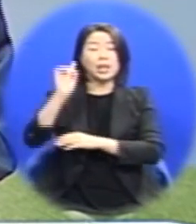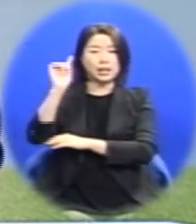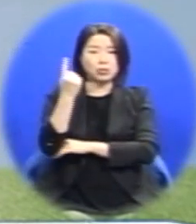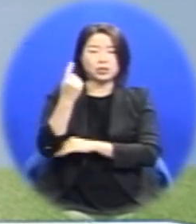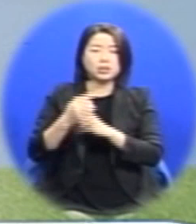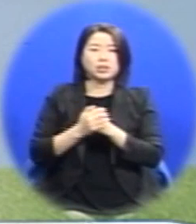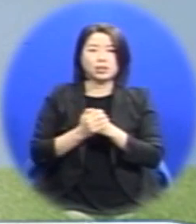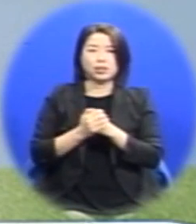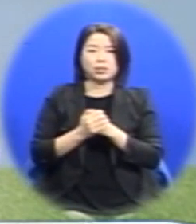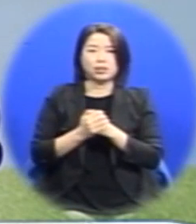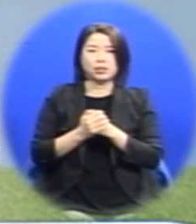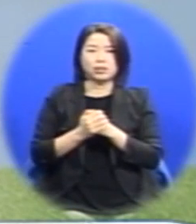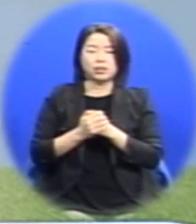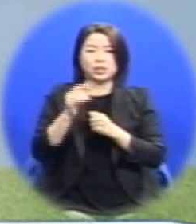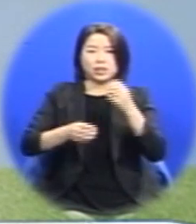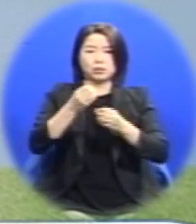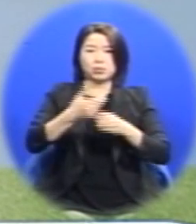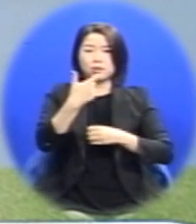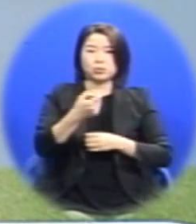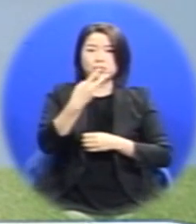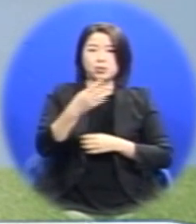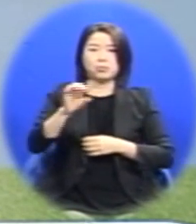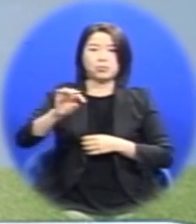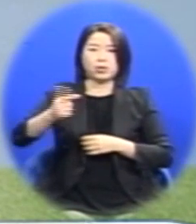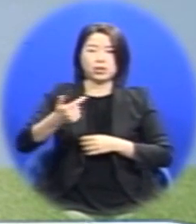다윗은 이 시편 62편에서